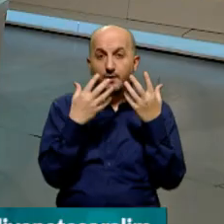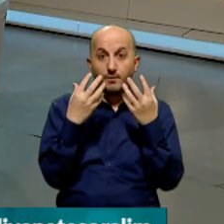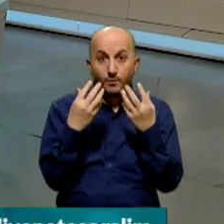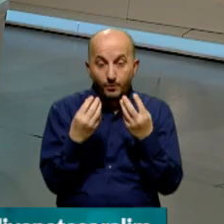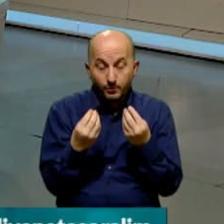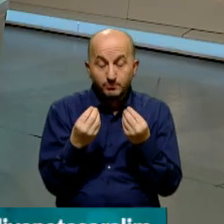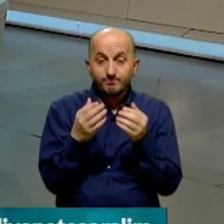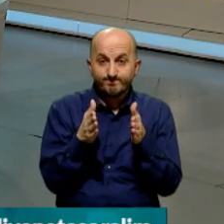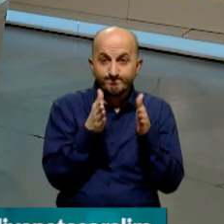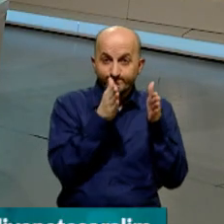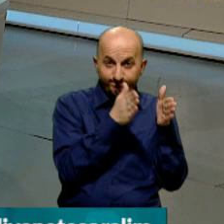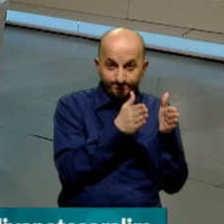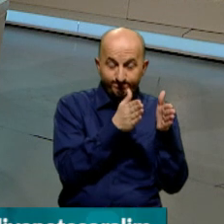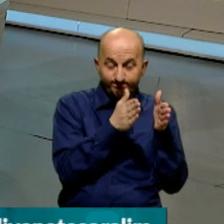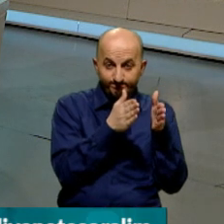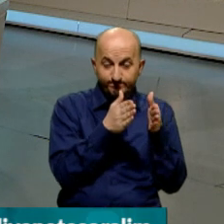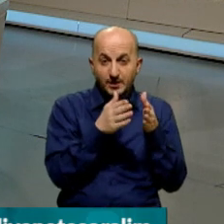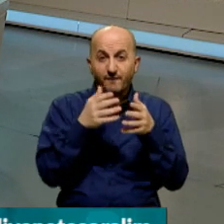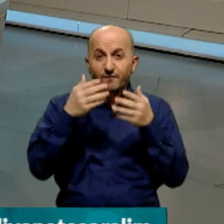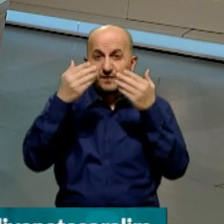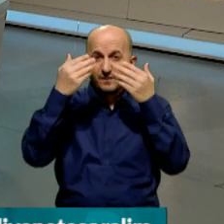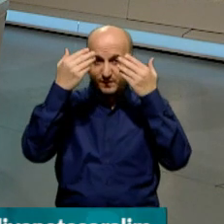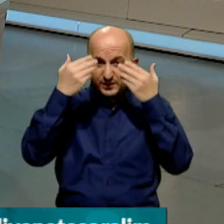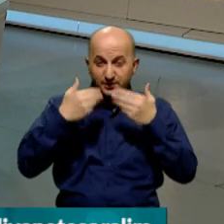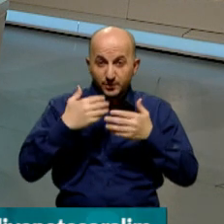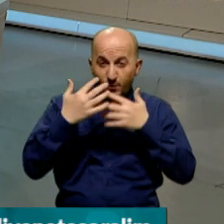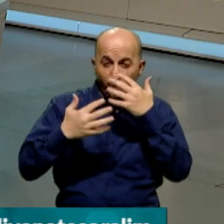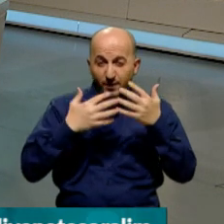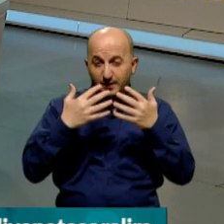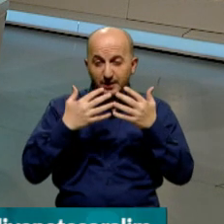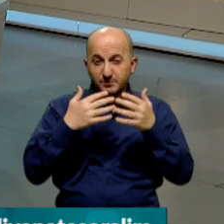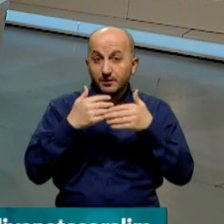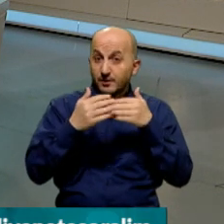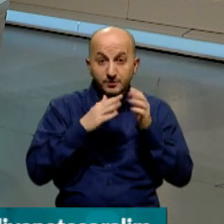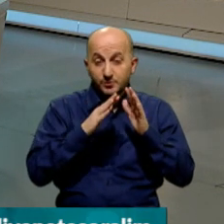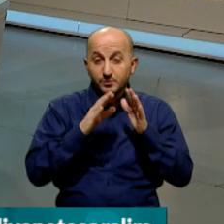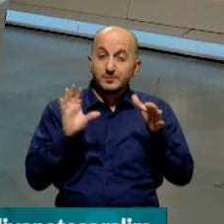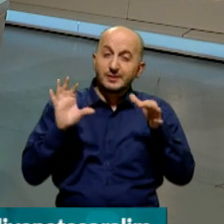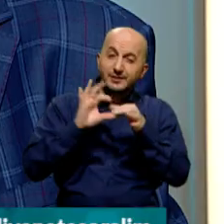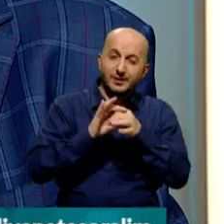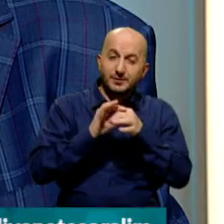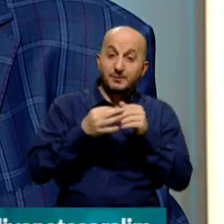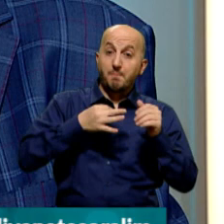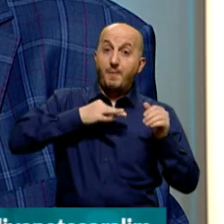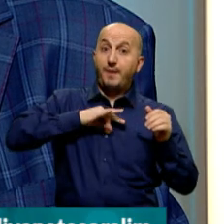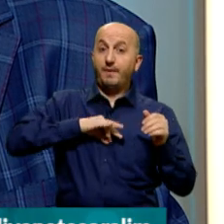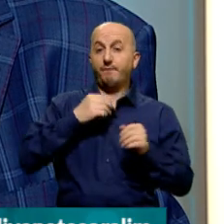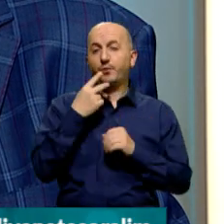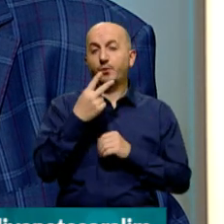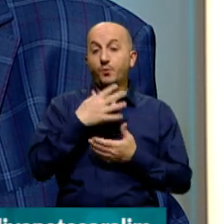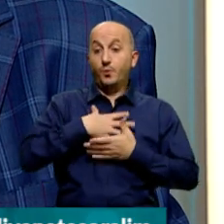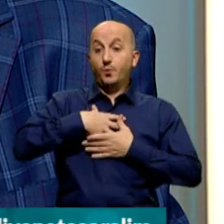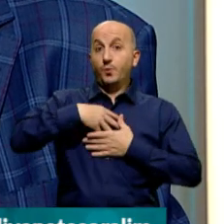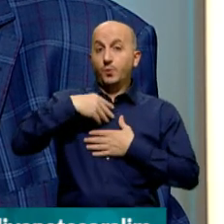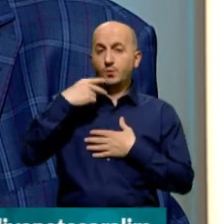Bu ayrı bir şey, doğal. Fiziki olaylarda biz bunlara karışmıyoruz. Bizim ilgilendiğimiz boyut ne? Manevi yapı, ruhi